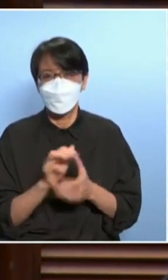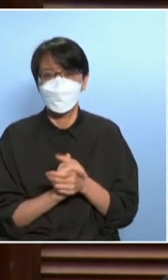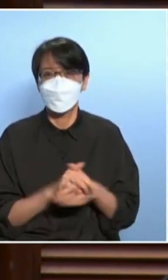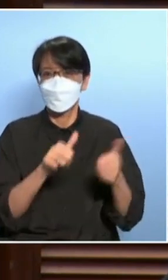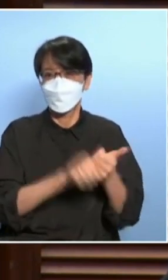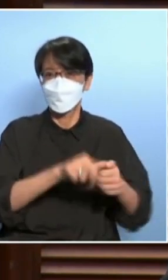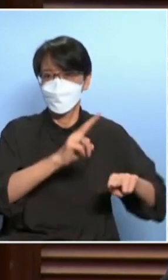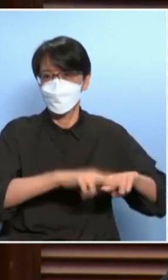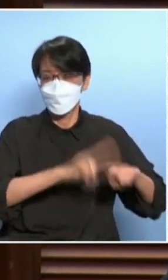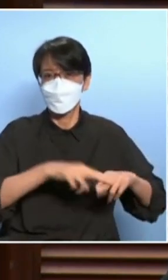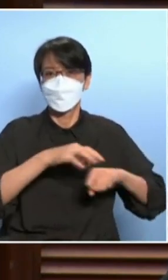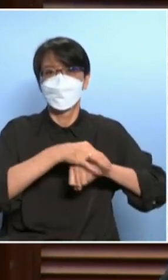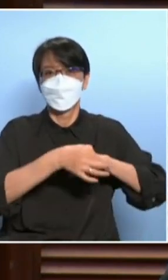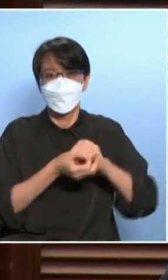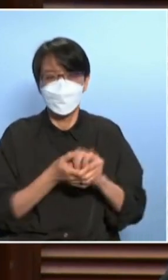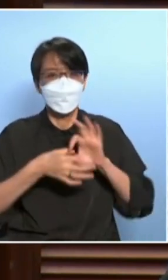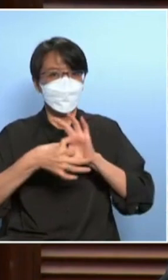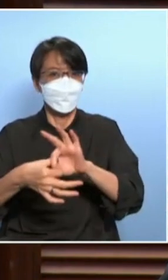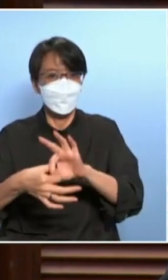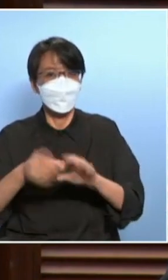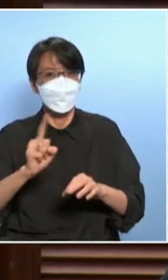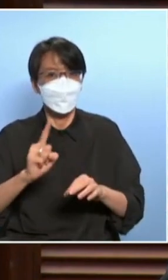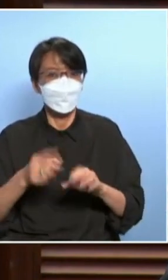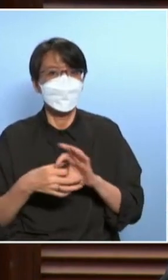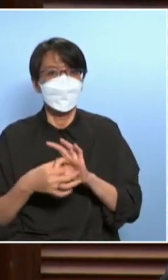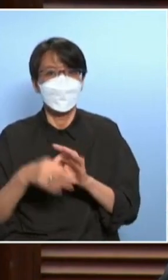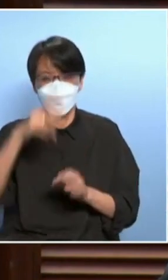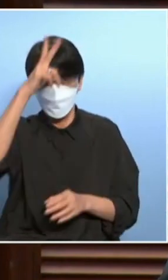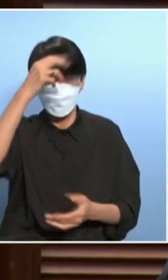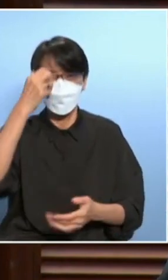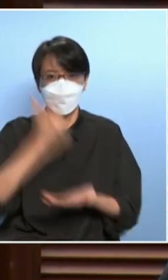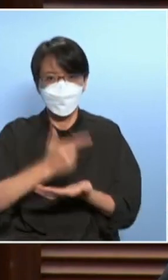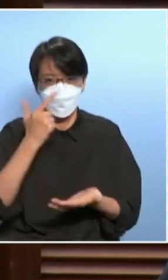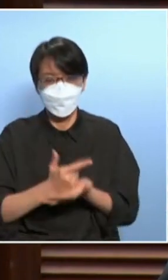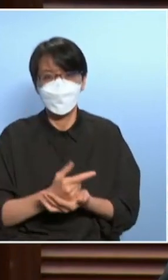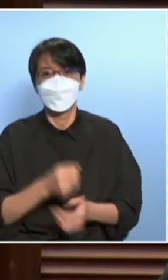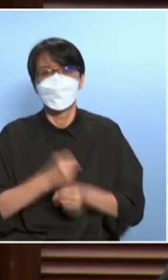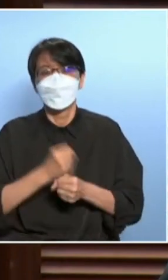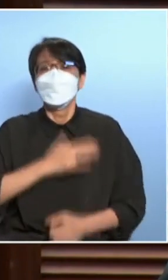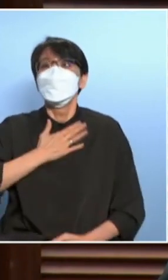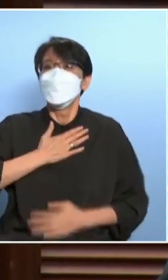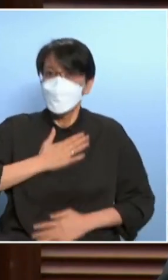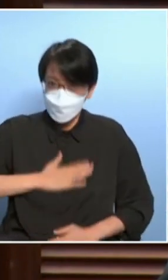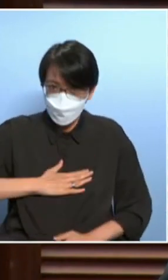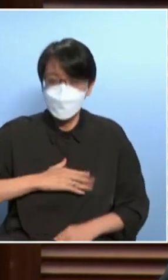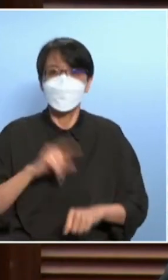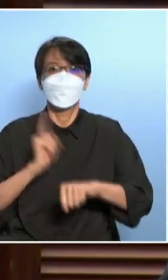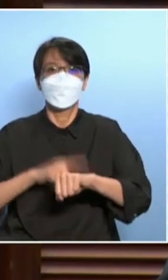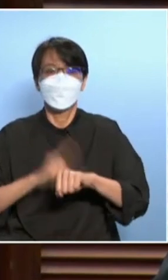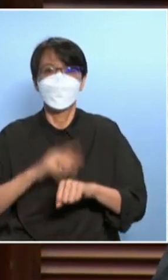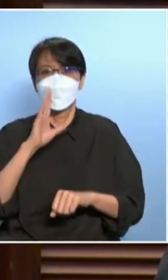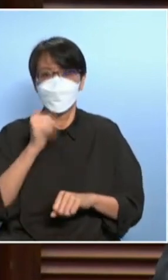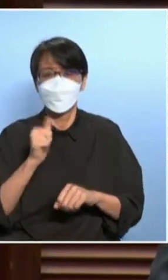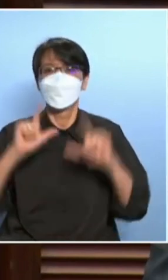靠祖國，連通國際。咁我哋點樣去連通國際呢？係政府重要一個工作嚟嘅。放心，我哋喺適當嘅時候會